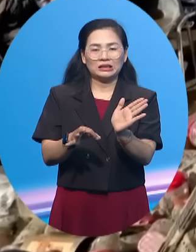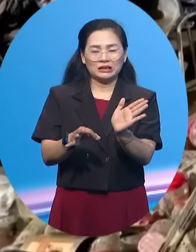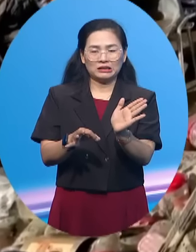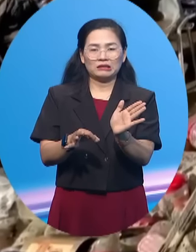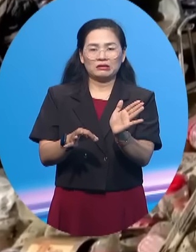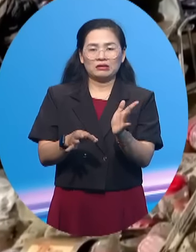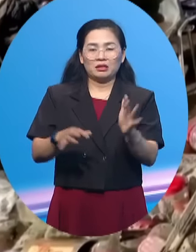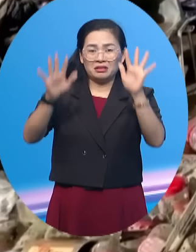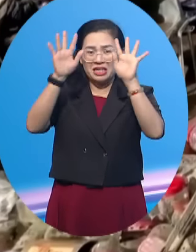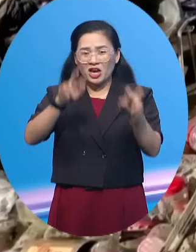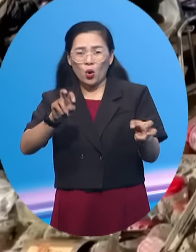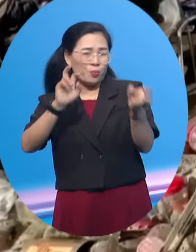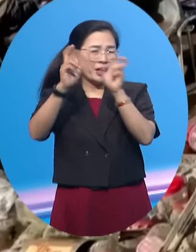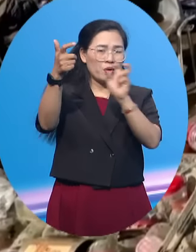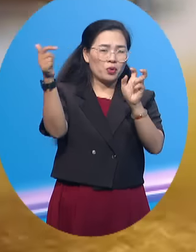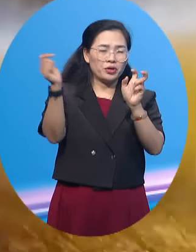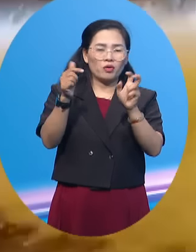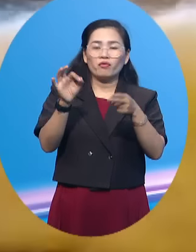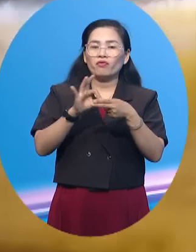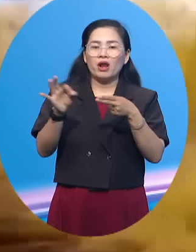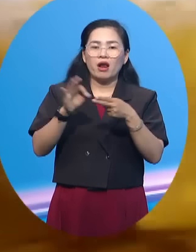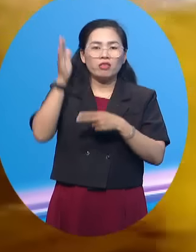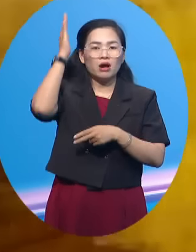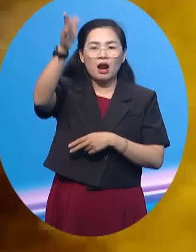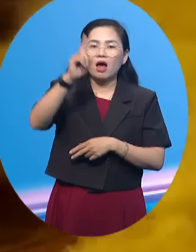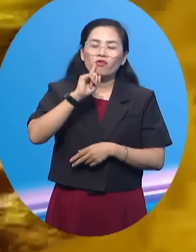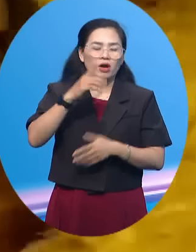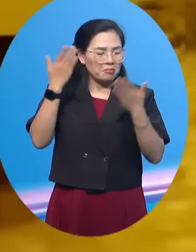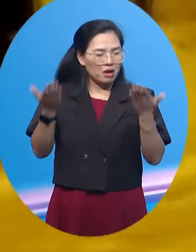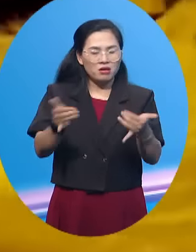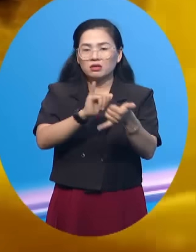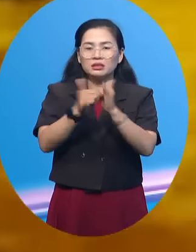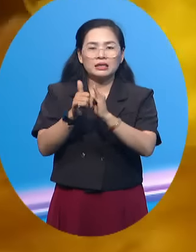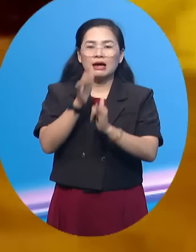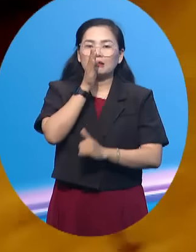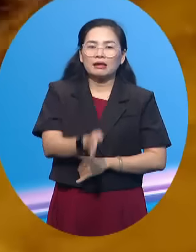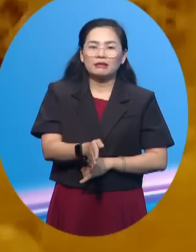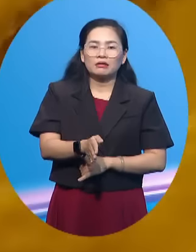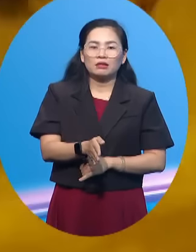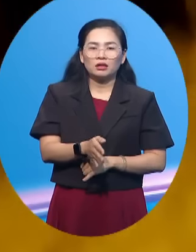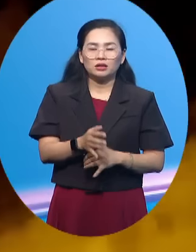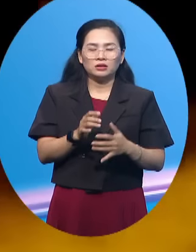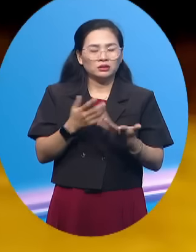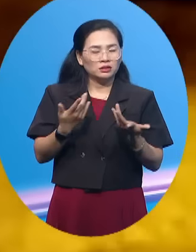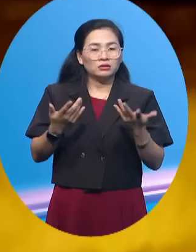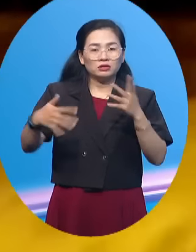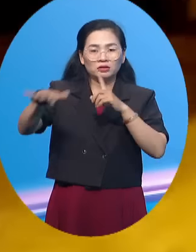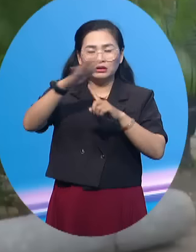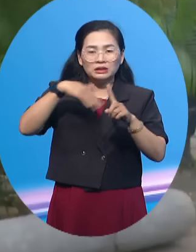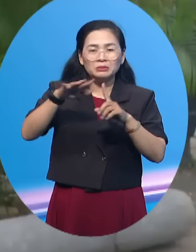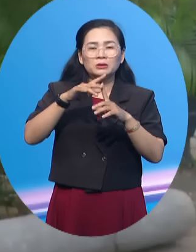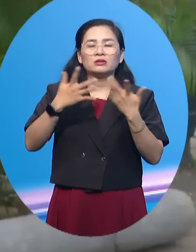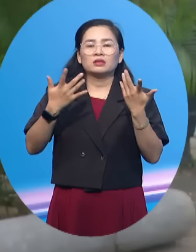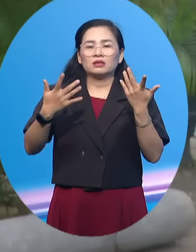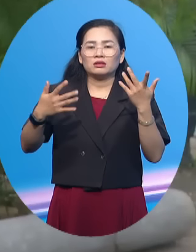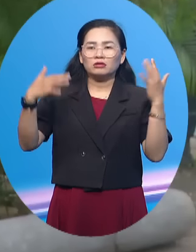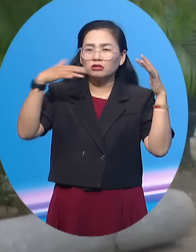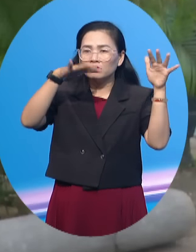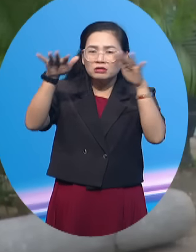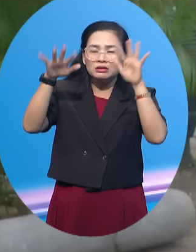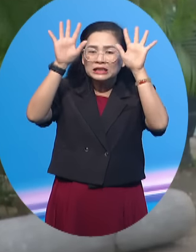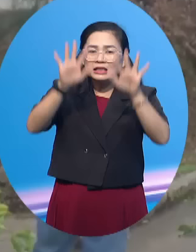rằng biến đổi khí hậu không phải là một vấn đề của tương lai. Thiệt hại năng suất do các sự kiện thời tiết cực đoan đang được cảm nhận rõ rệt trong